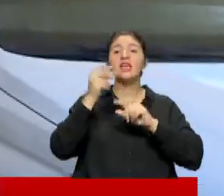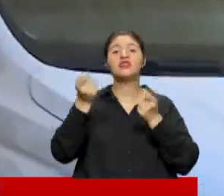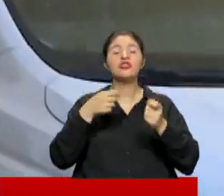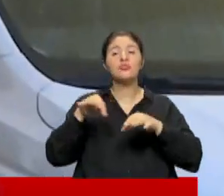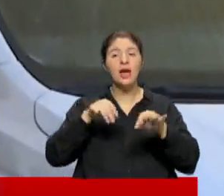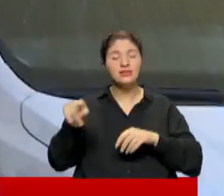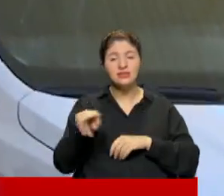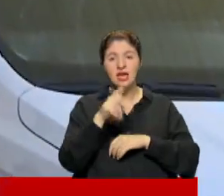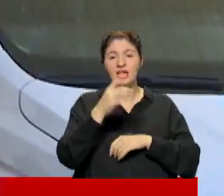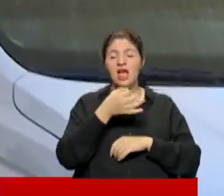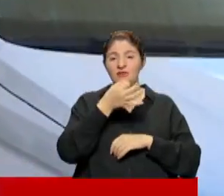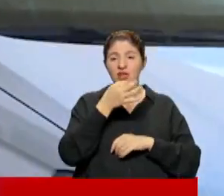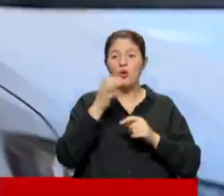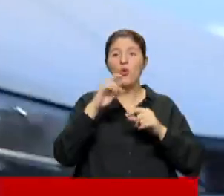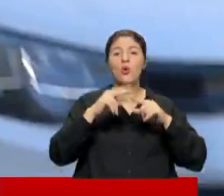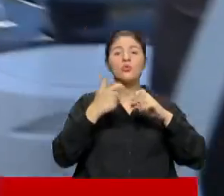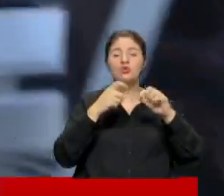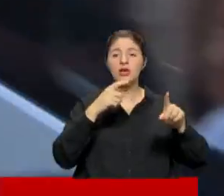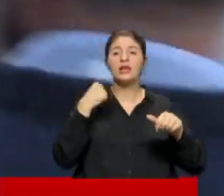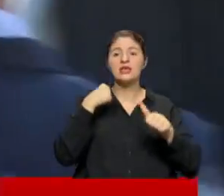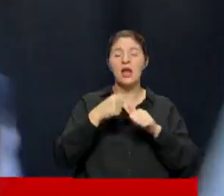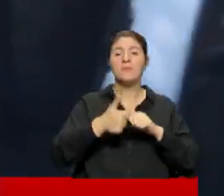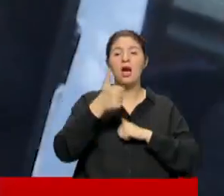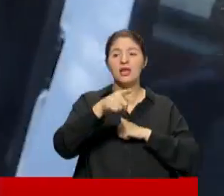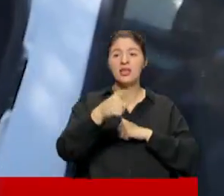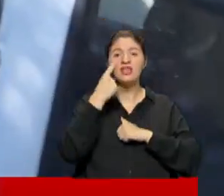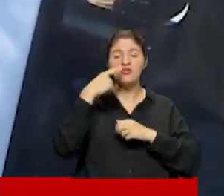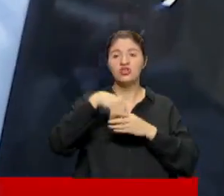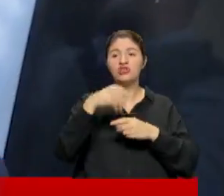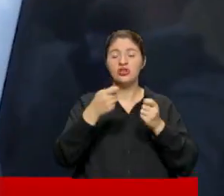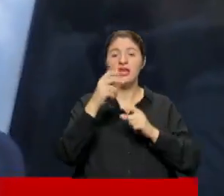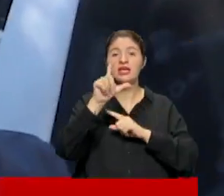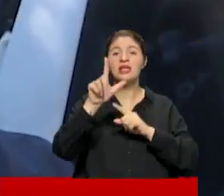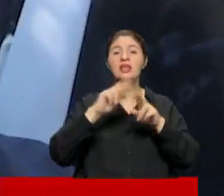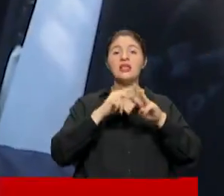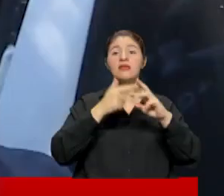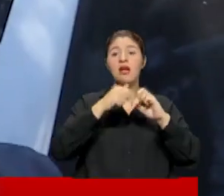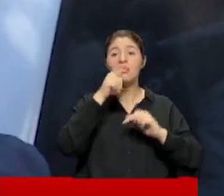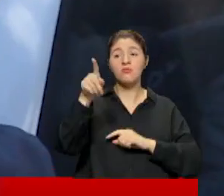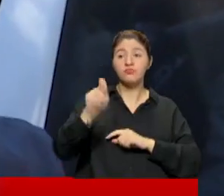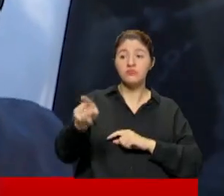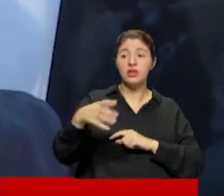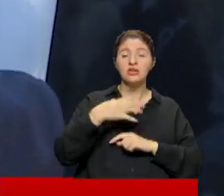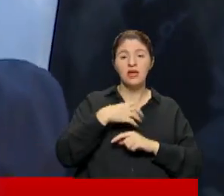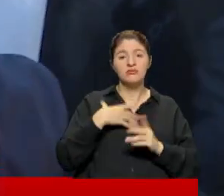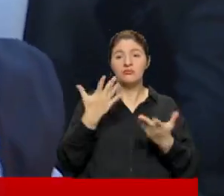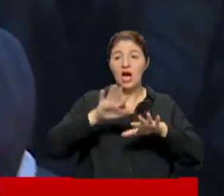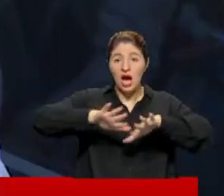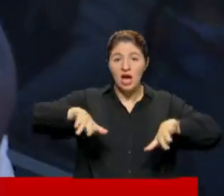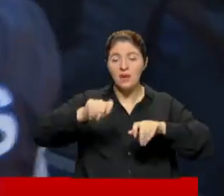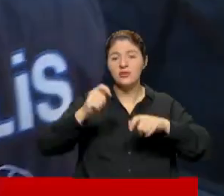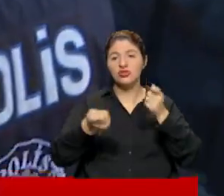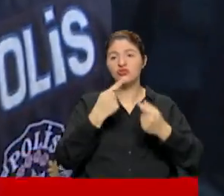s ilk ifadelerinde Onur Şener'i yine bakanlıkta kamu görevlisi olan İlker Kaan'ın öldürdüğünü kendilerinin ise ayırmaya